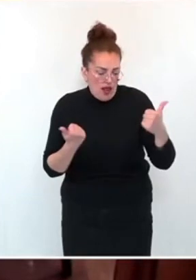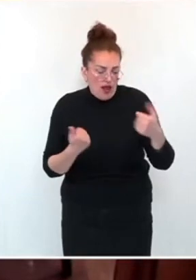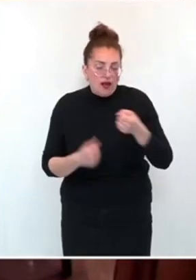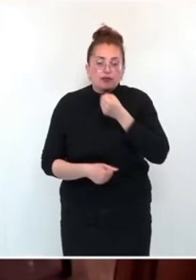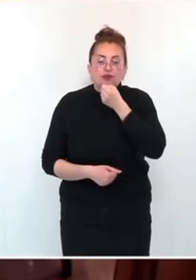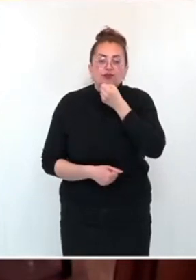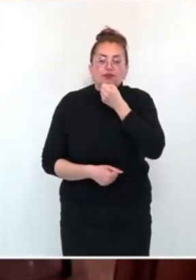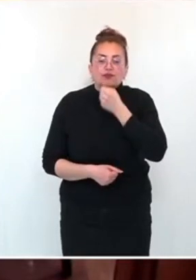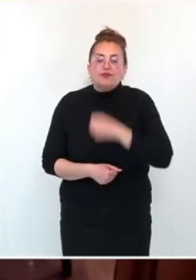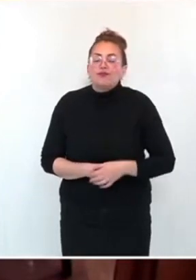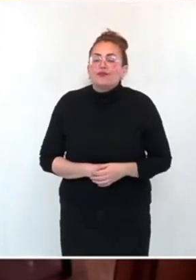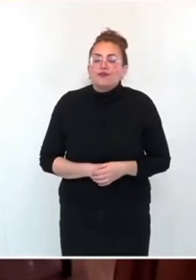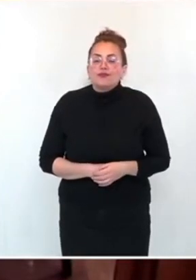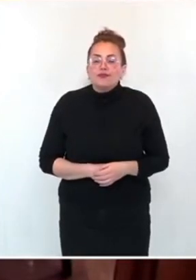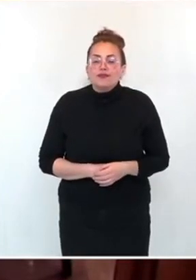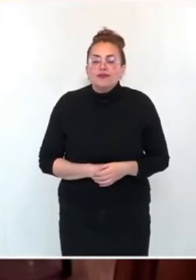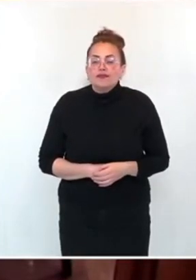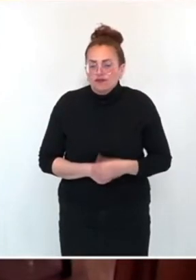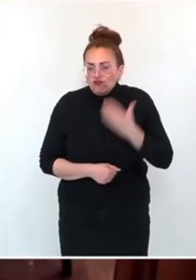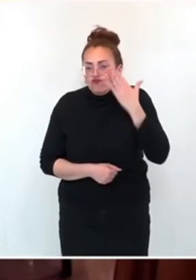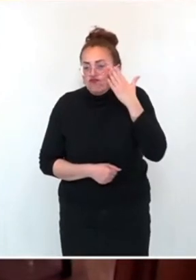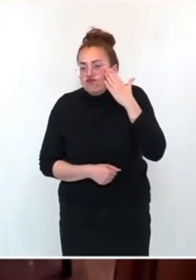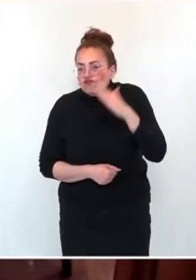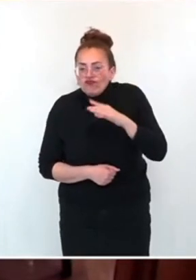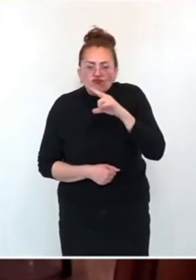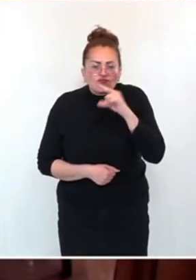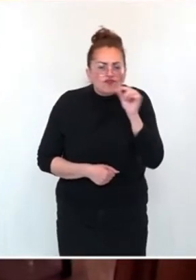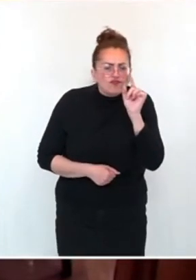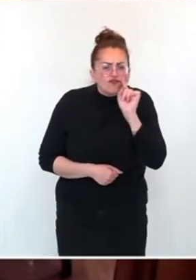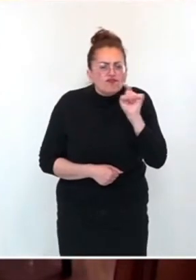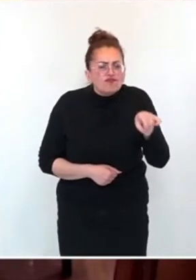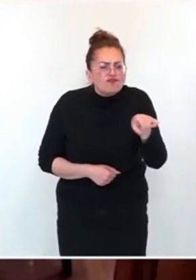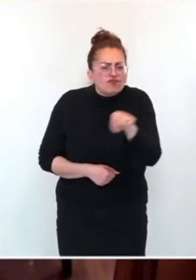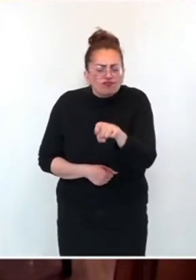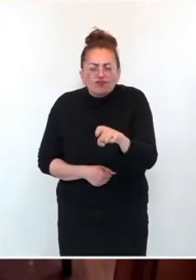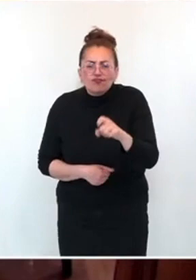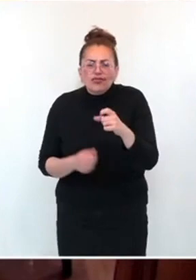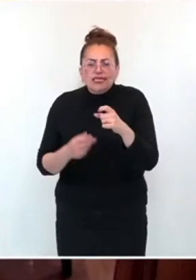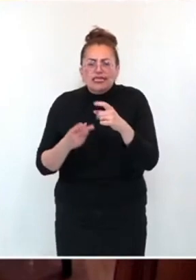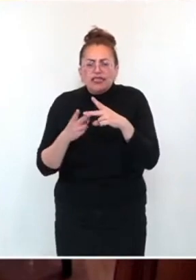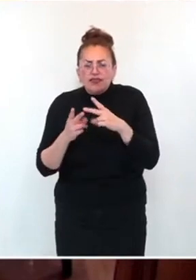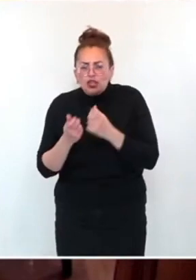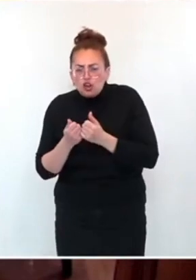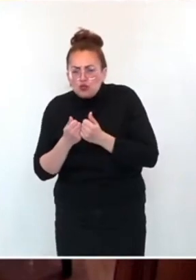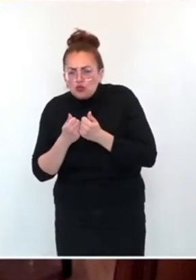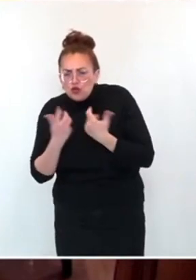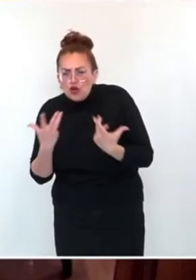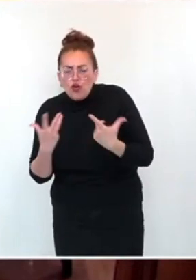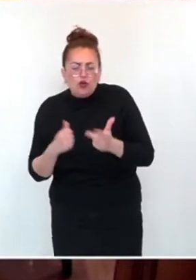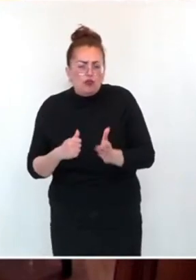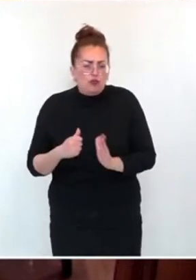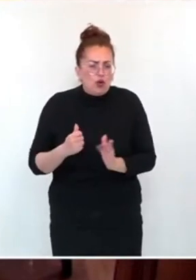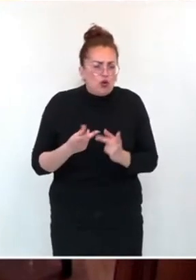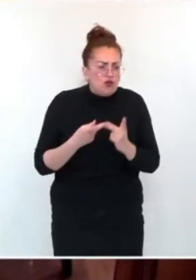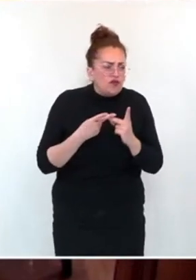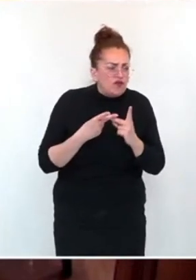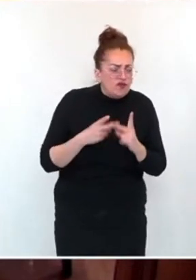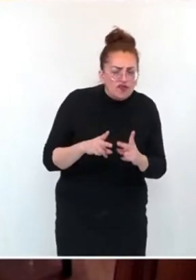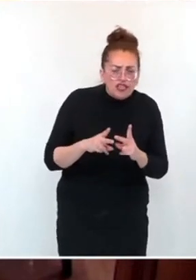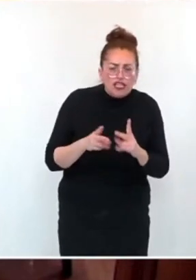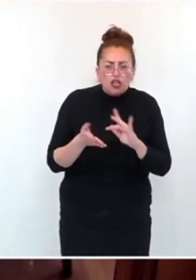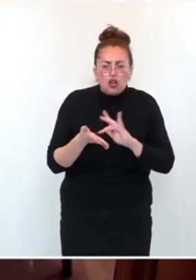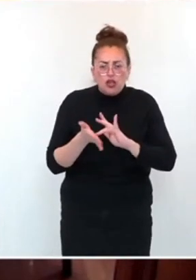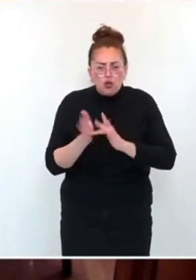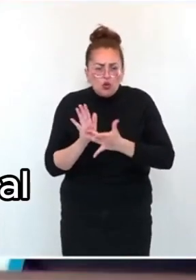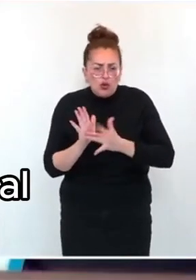Comme vous le savez toutes et tous, la ville de Bordeaux, la métropole, mais ainsi que la ville de Bègles et les villes de Florax ont signé un accord en